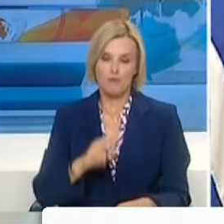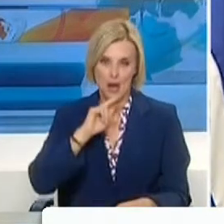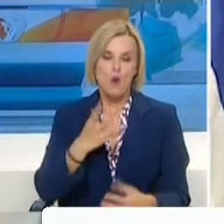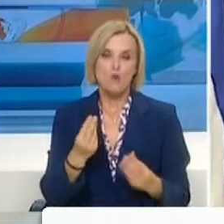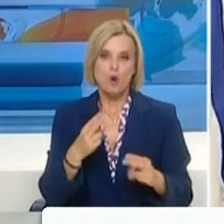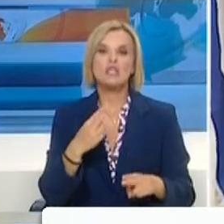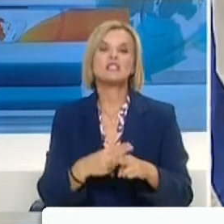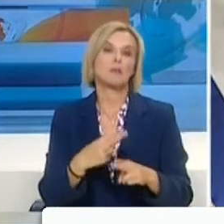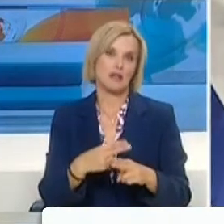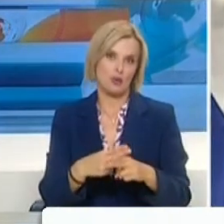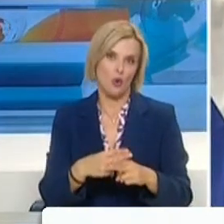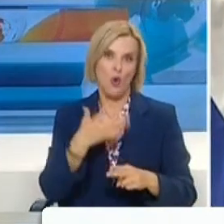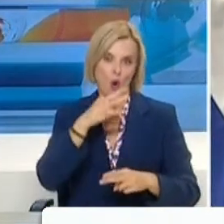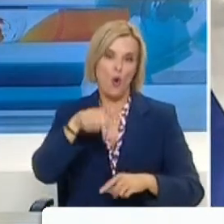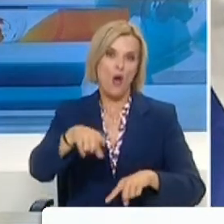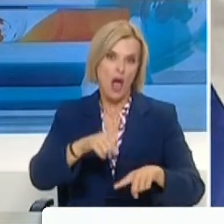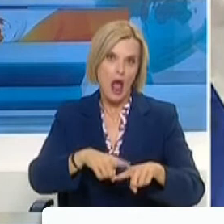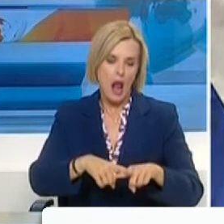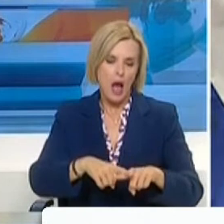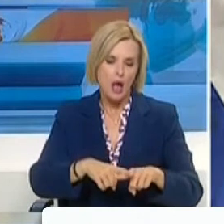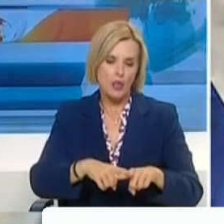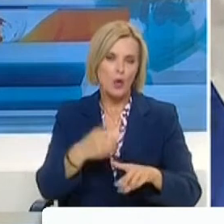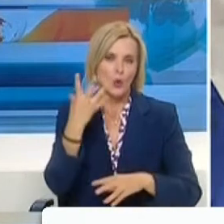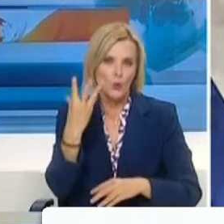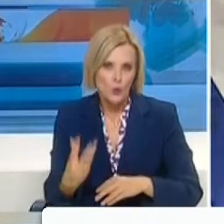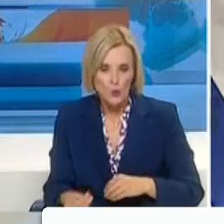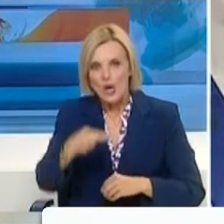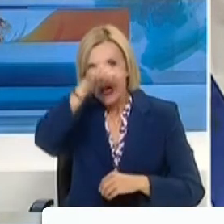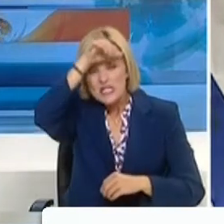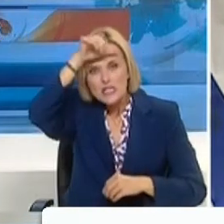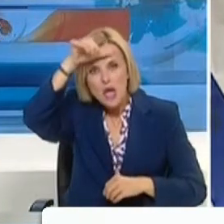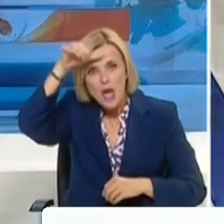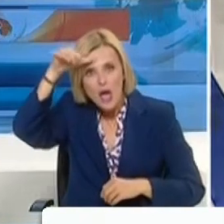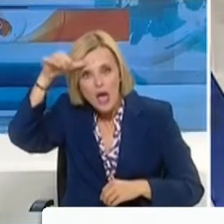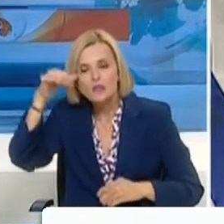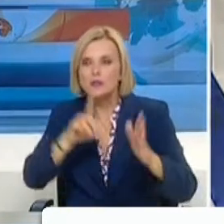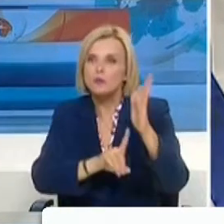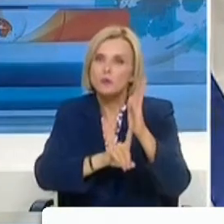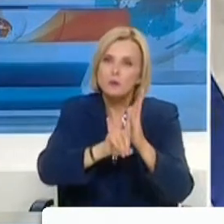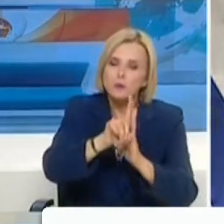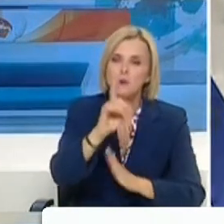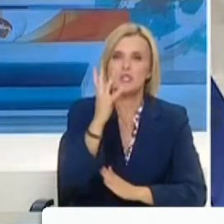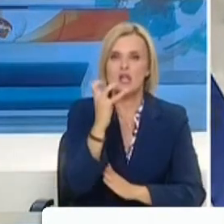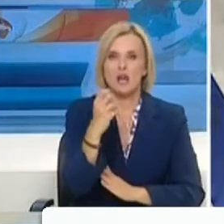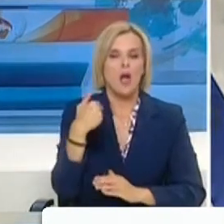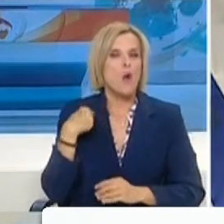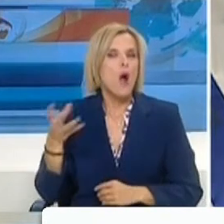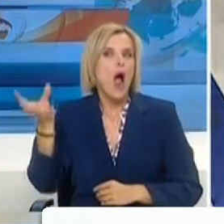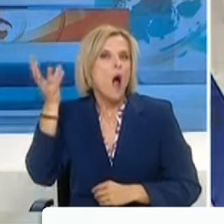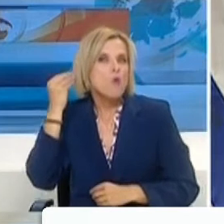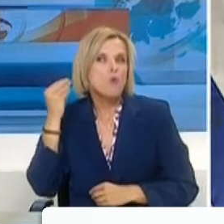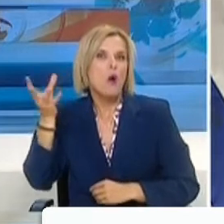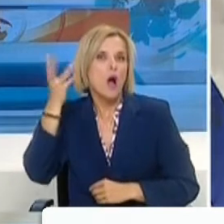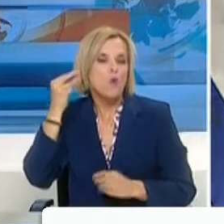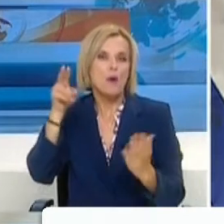οποία ασφικτιά από τον καλοκαιρινό καύσωνα, και ακούω και διαβάζω σε μελέτες από περιβαλλοντολόγους